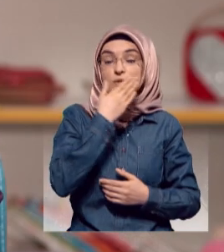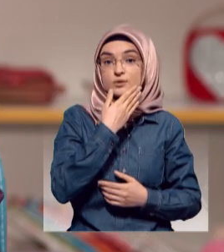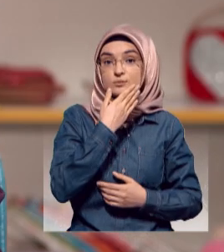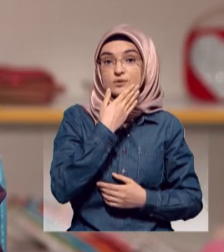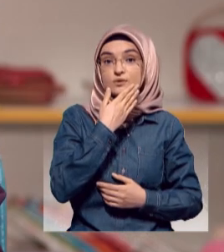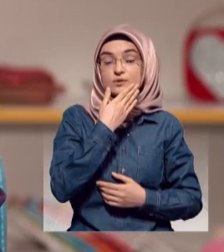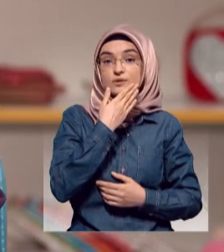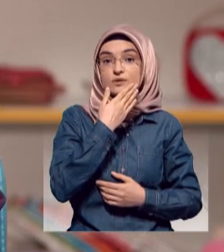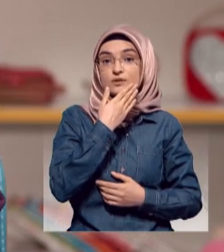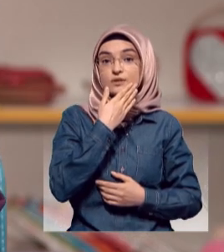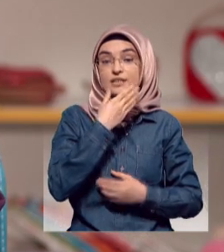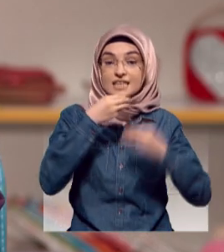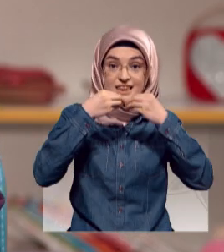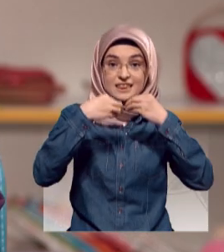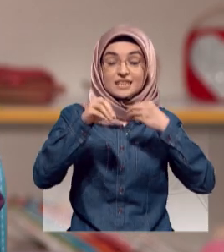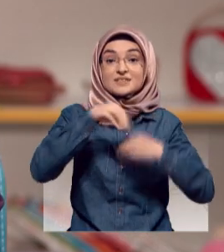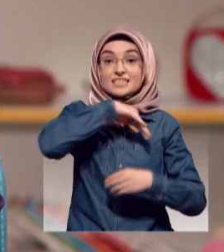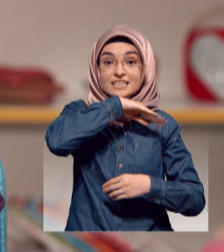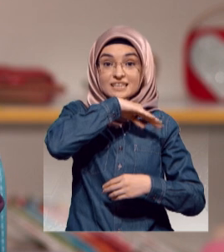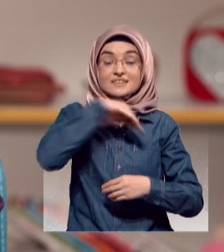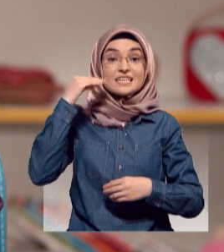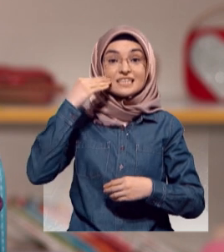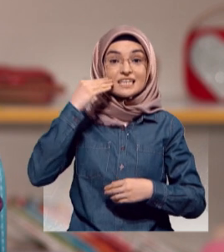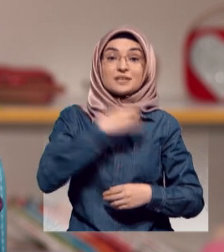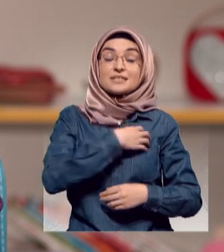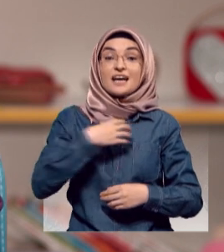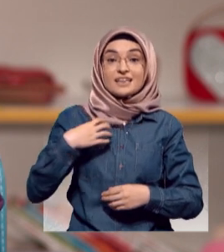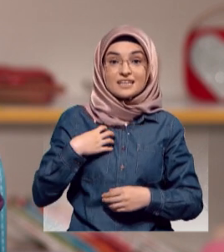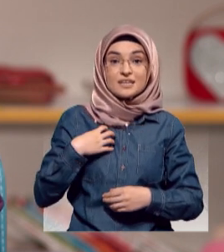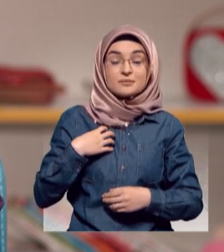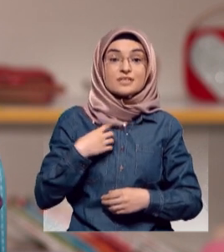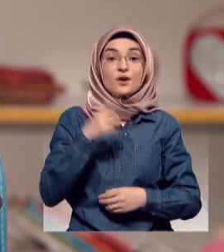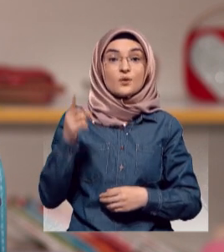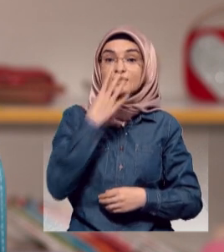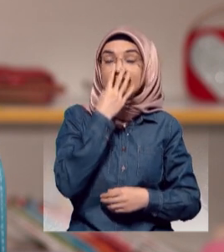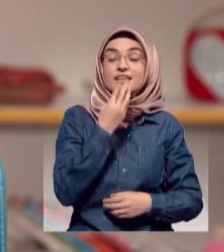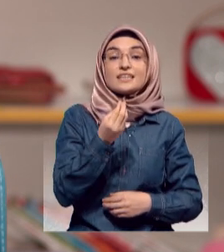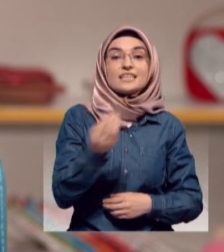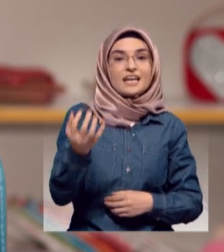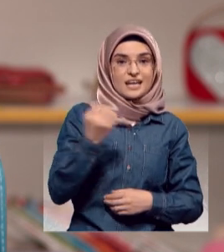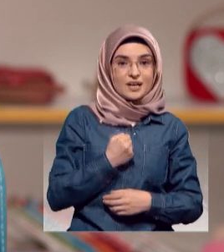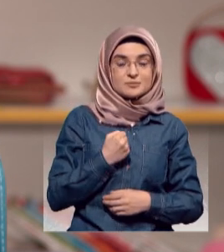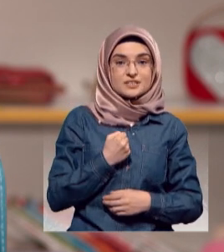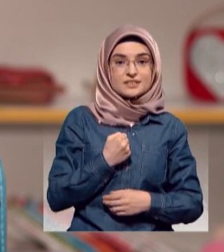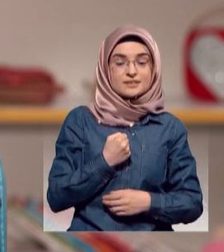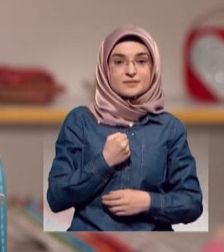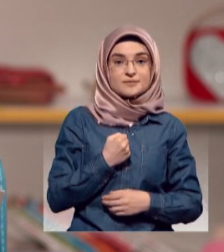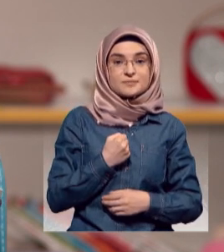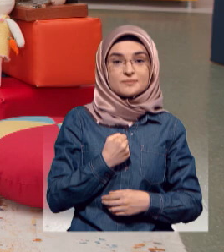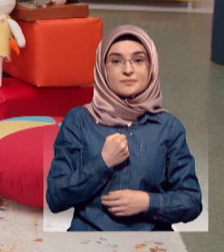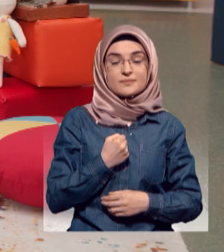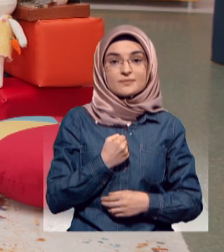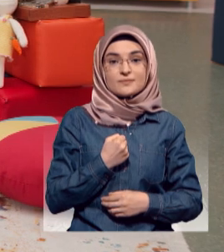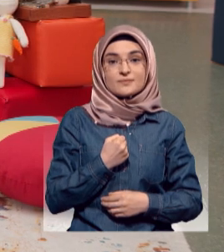orucumuzu satmıştık dedelerimize, nenelerimize, annelerimize. Onlardan hediyeler almıştık.